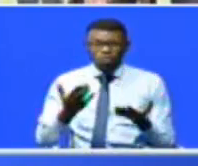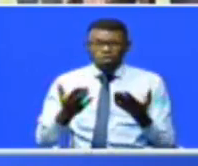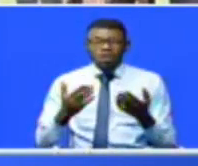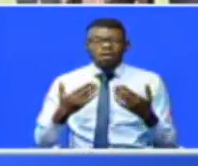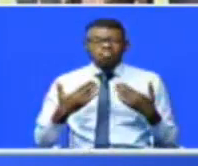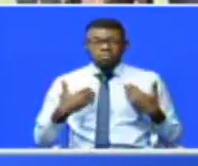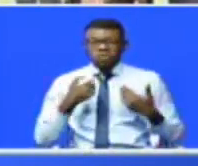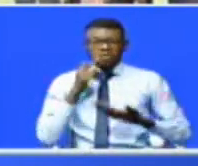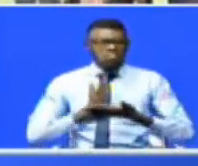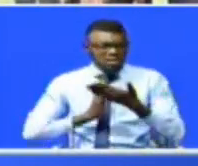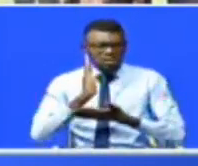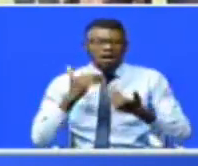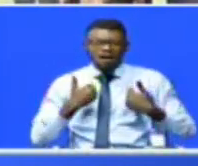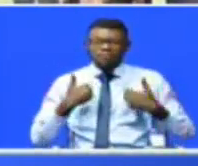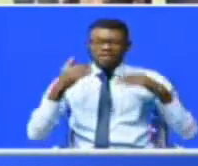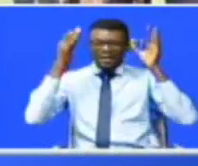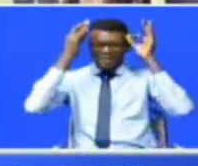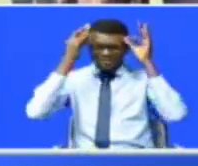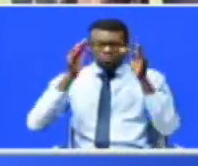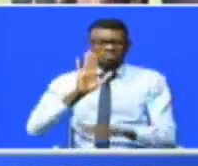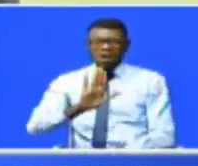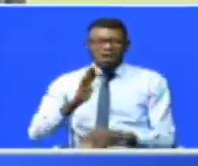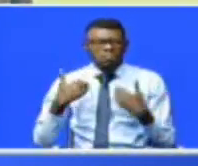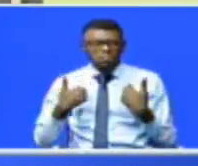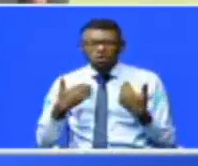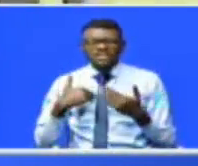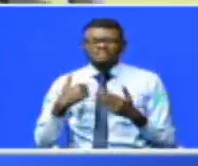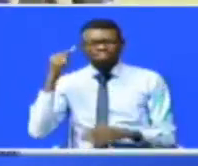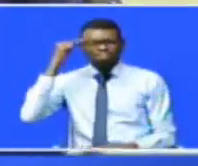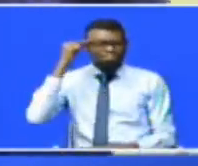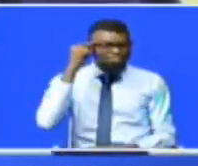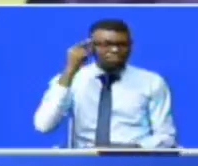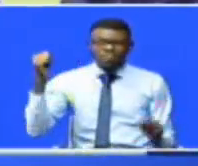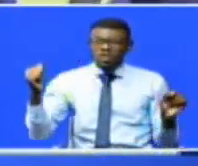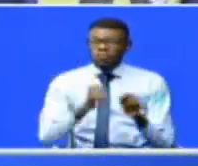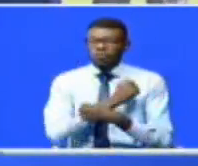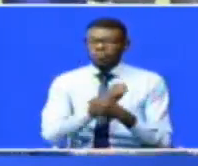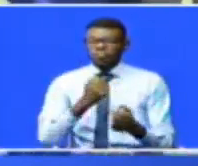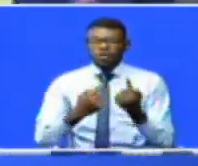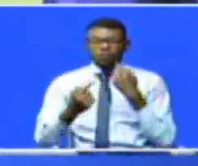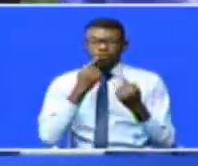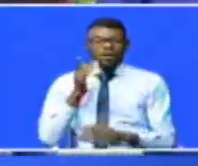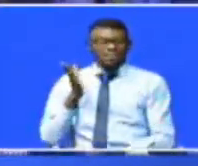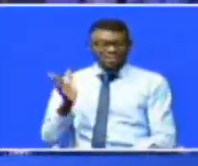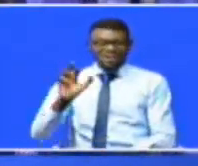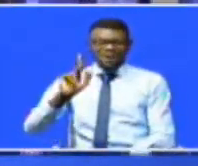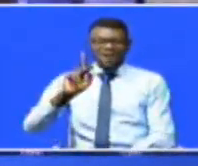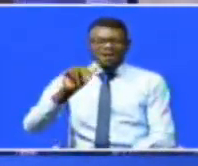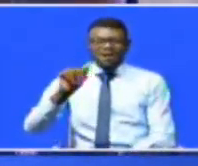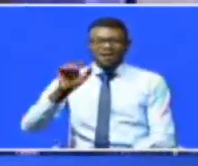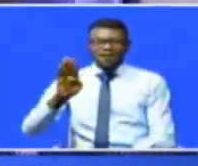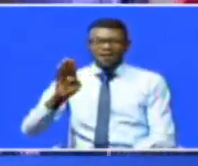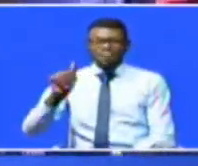wa kufanya uamuzi wao wa kisiasa bila kushinikizwa. Wakizungumza katika sehemu ya Kabarak walipomtembelea seneta